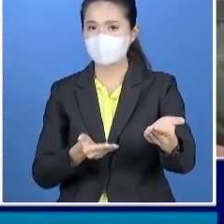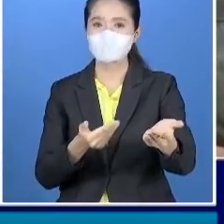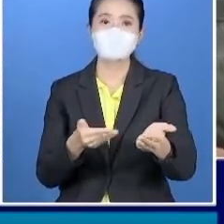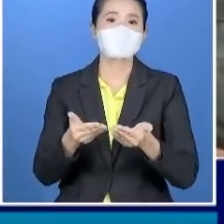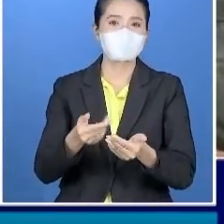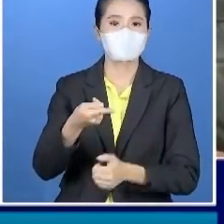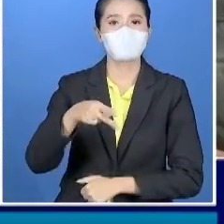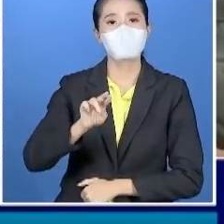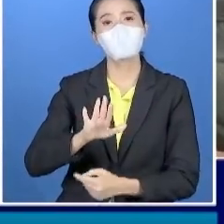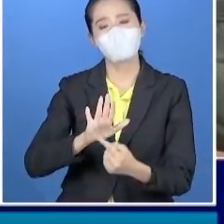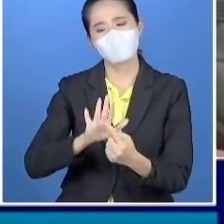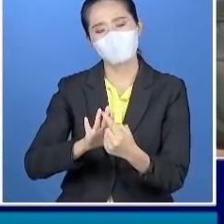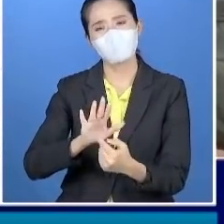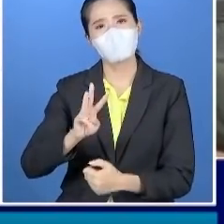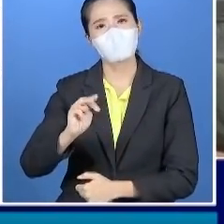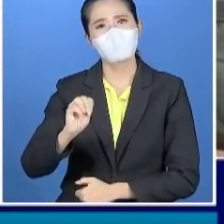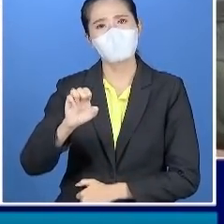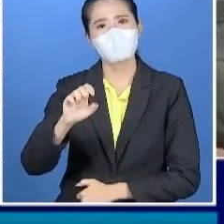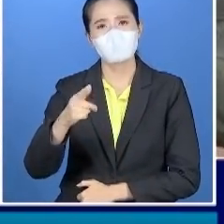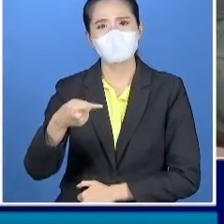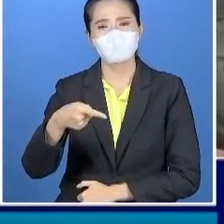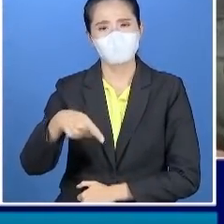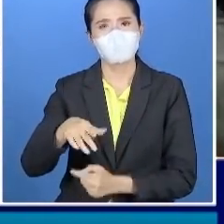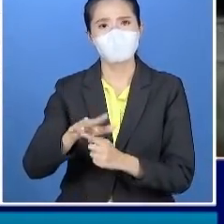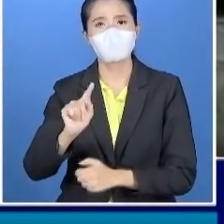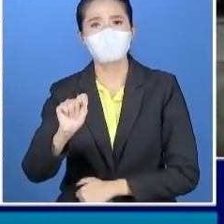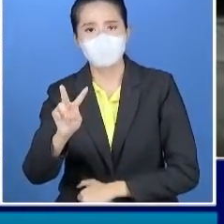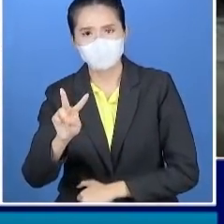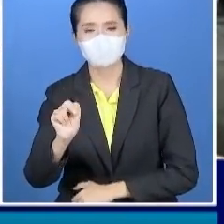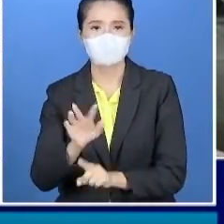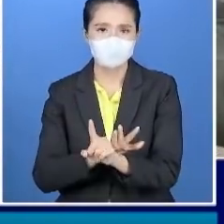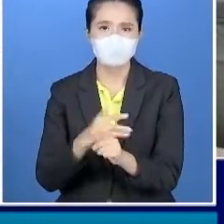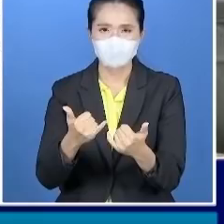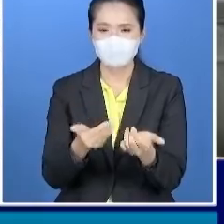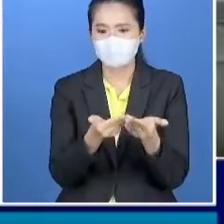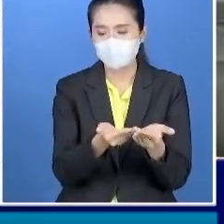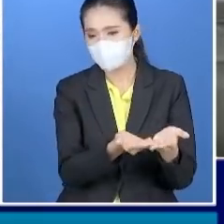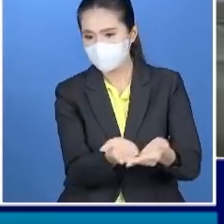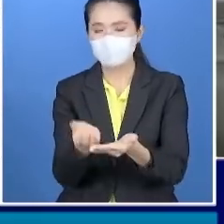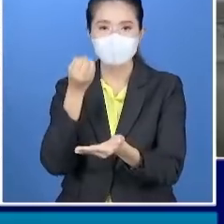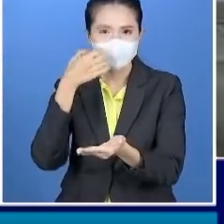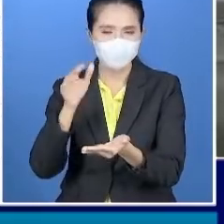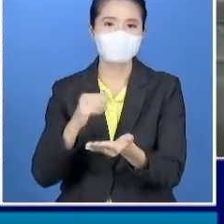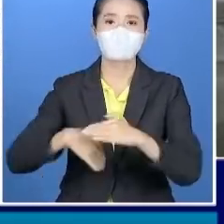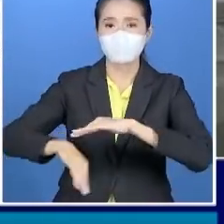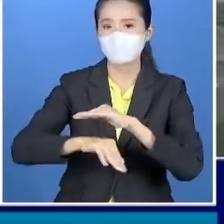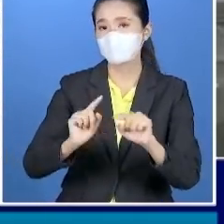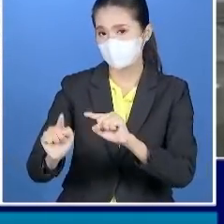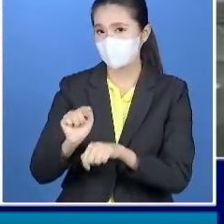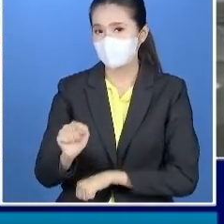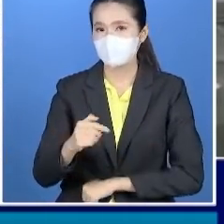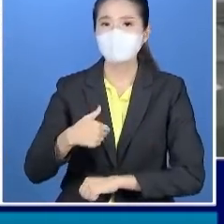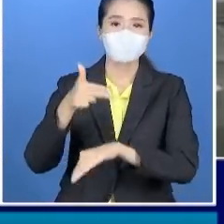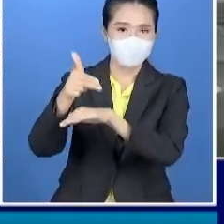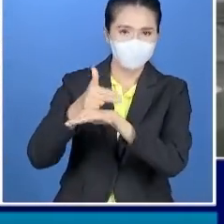แล้วก็เห็นเรือจอดแล้วก็เรือวกกลับแล้วตอนนี้ผมก็ได้นำข้อมูลจุดต่างๆที่เราได้ข้อมูลมาเป็น